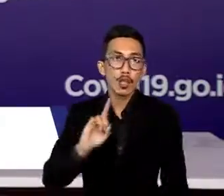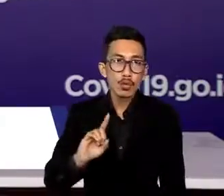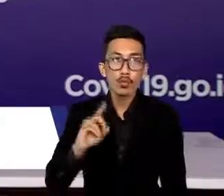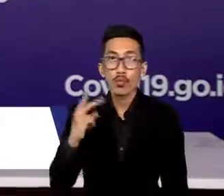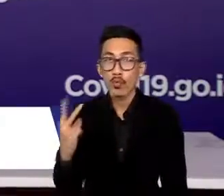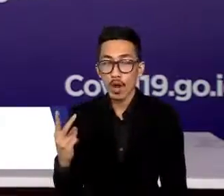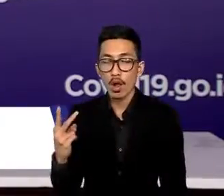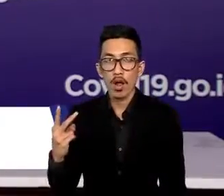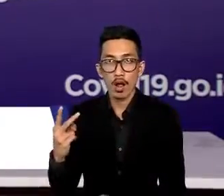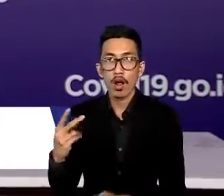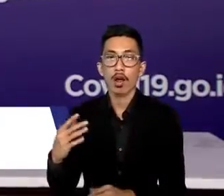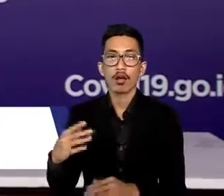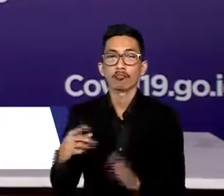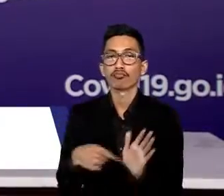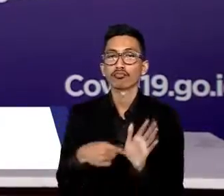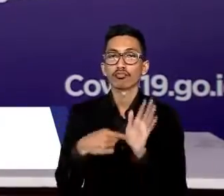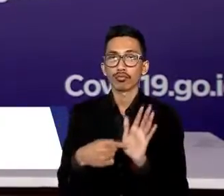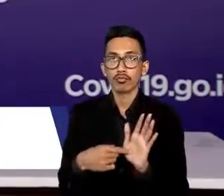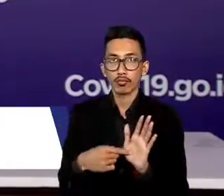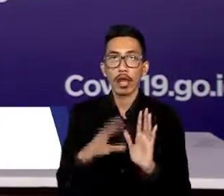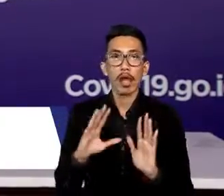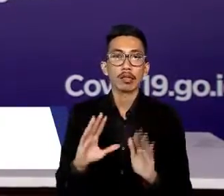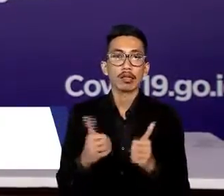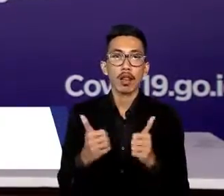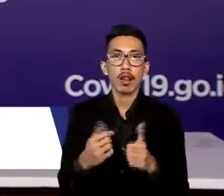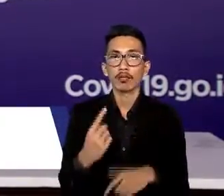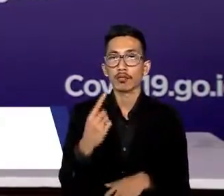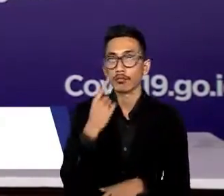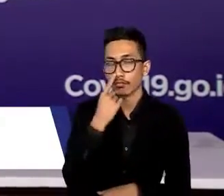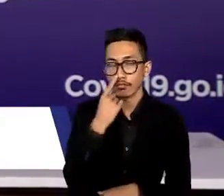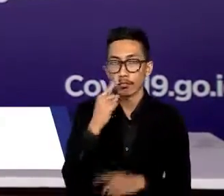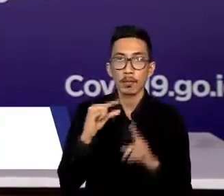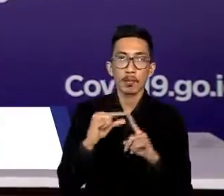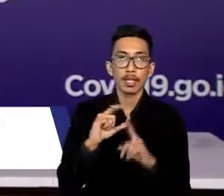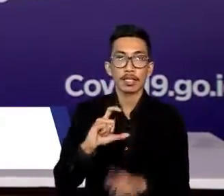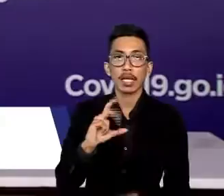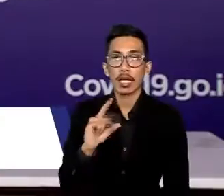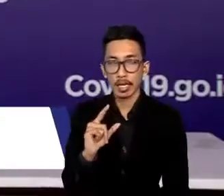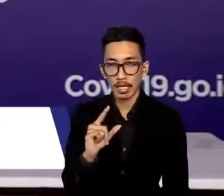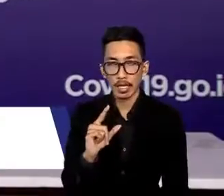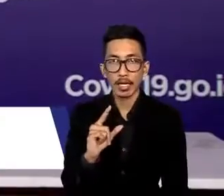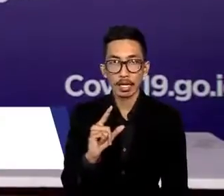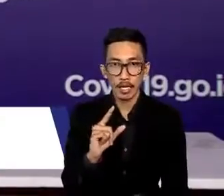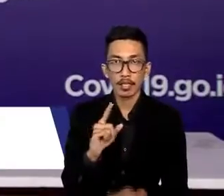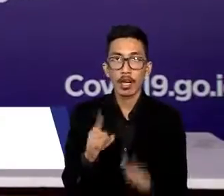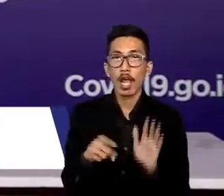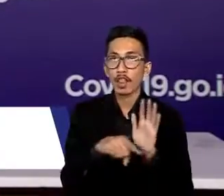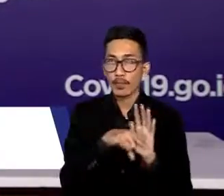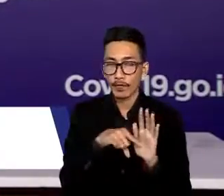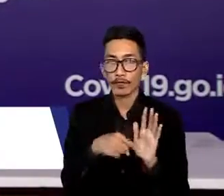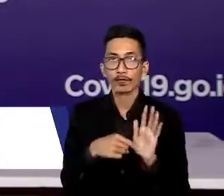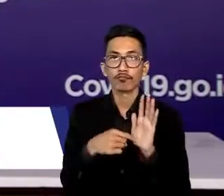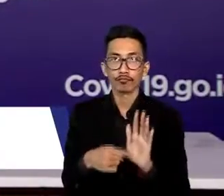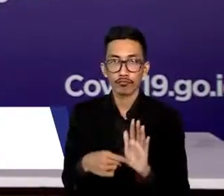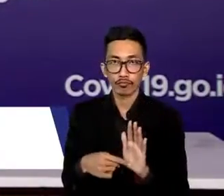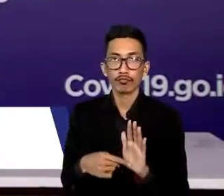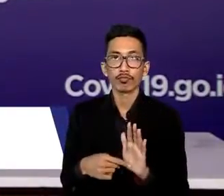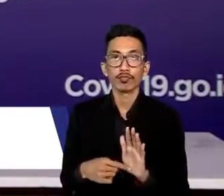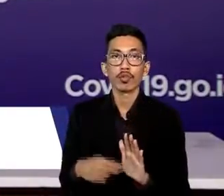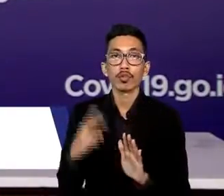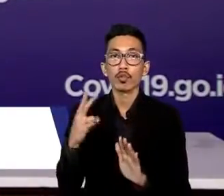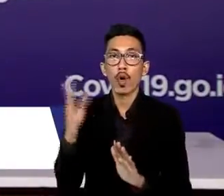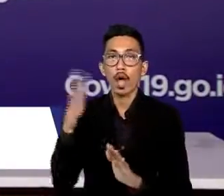wajib menunjukkan hasil negatif antigen atau PCR maksimum dua kali 24 jam sebelum